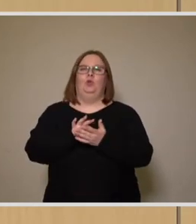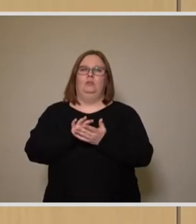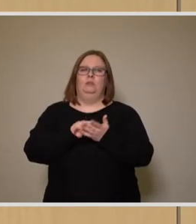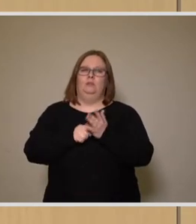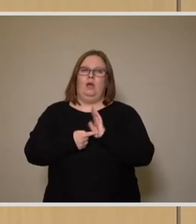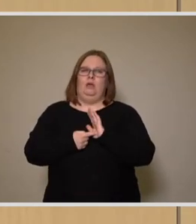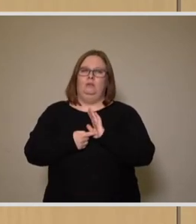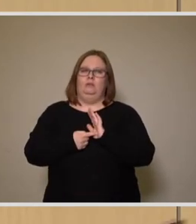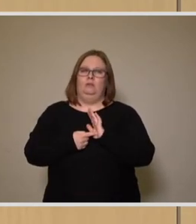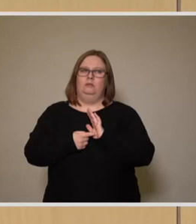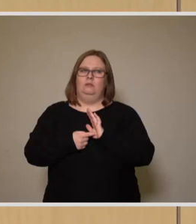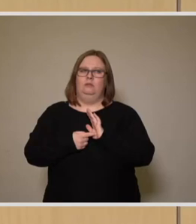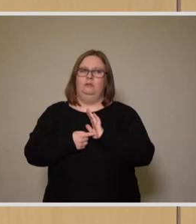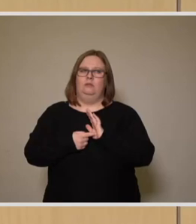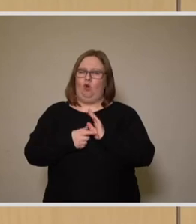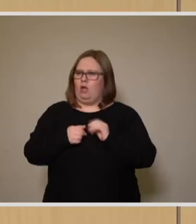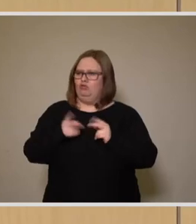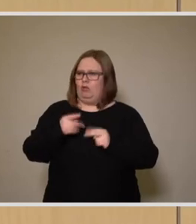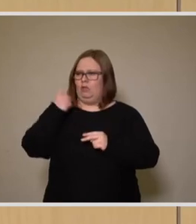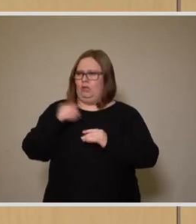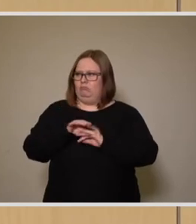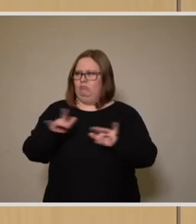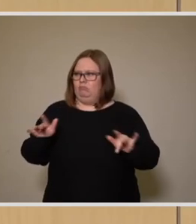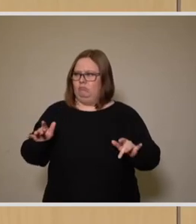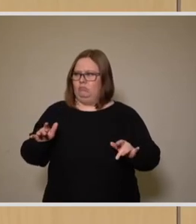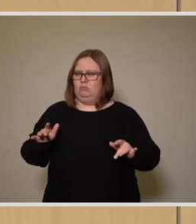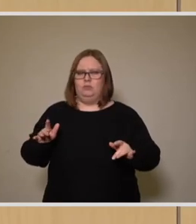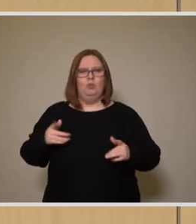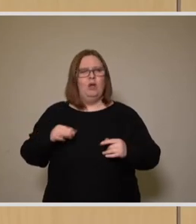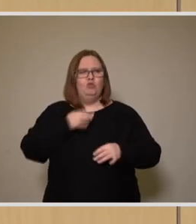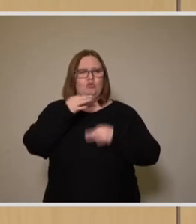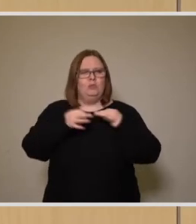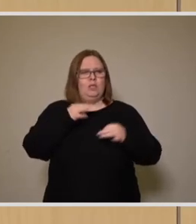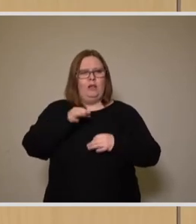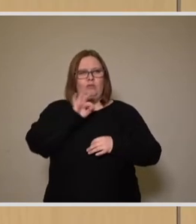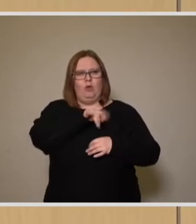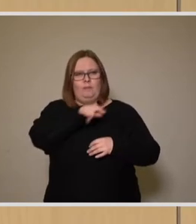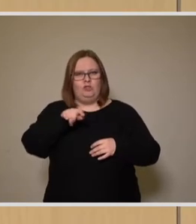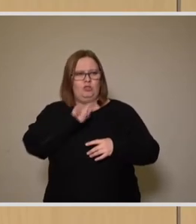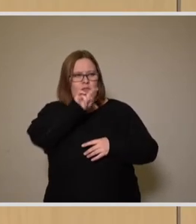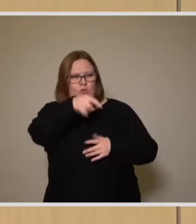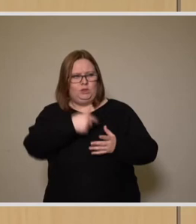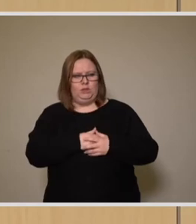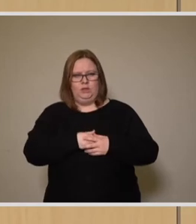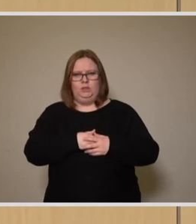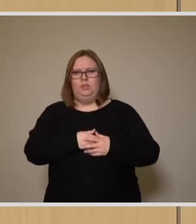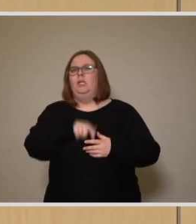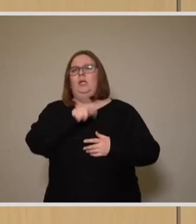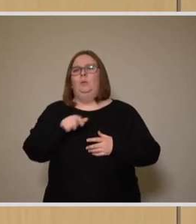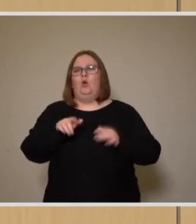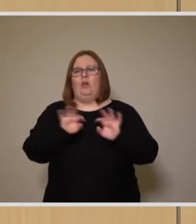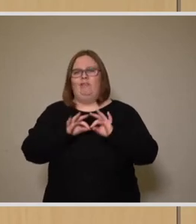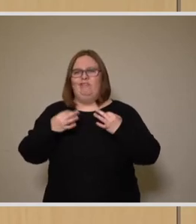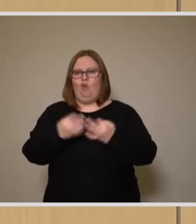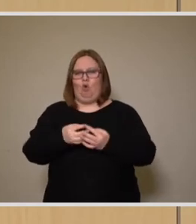nicht, doch, ich rede auch zu den Stadträtinnen hier, aber vor allen Dingen rede ich zu den Menschen da draußen. Das Bürgerforum, was